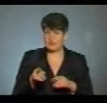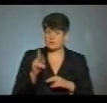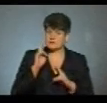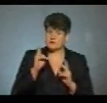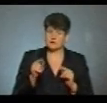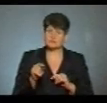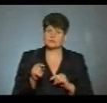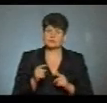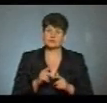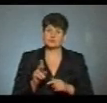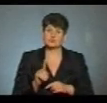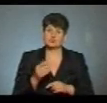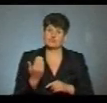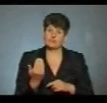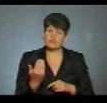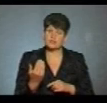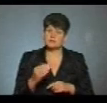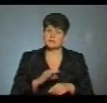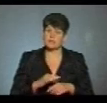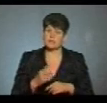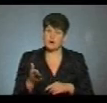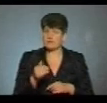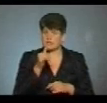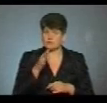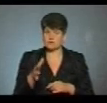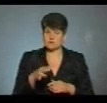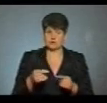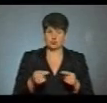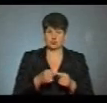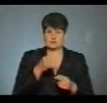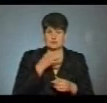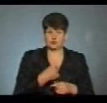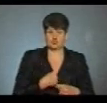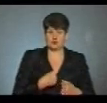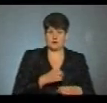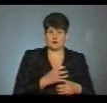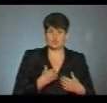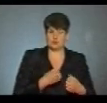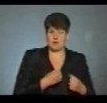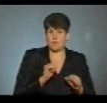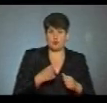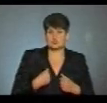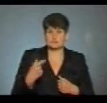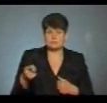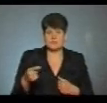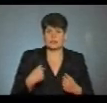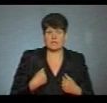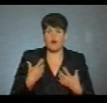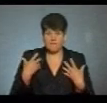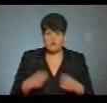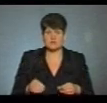що ви не інфіковані, а ви не можете бути впевнені, що я не інфікований. А може і ви, і я вже